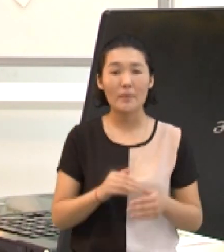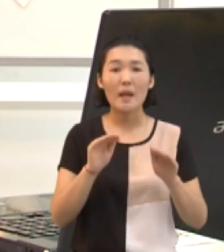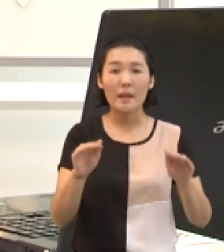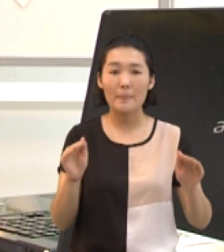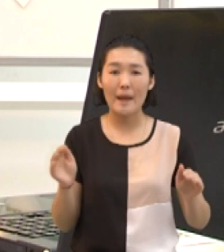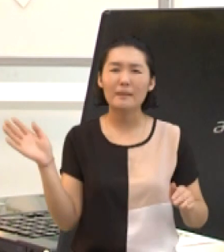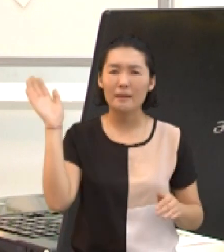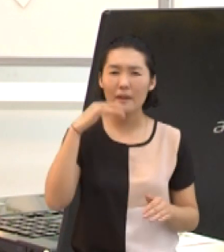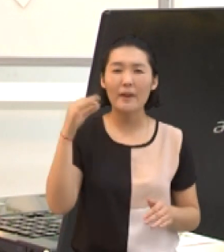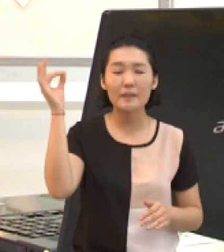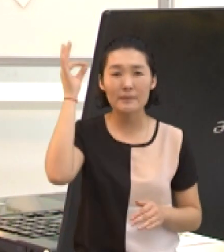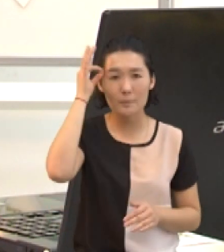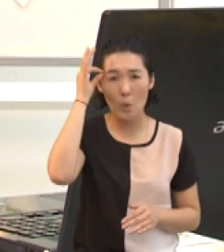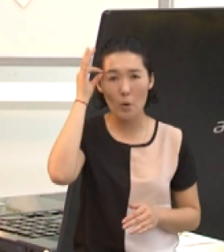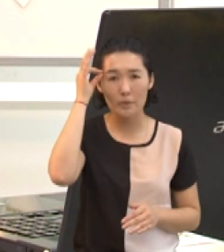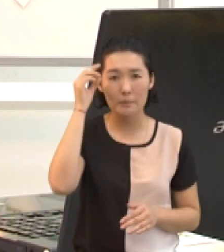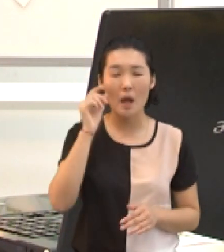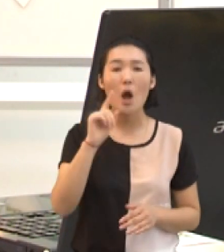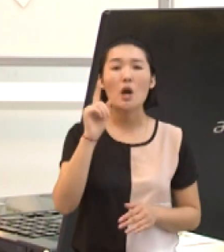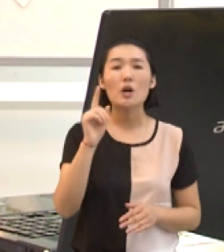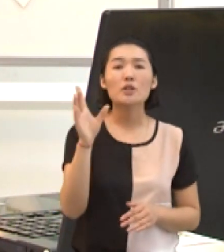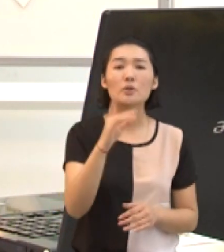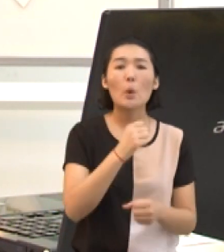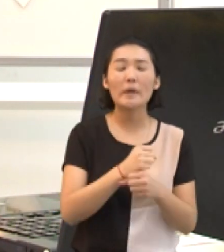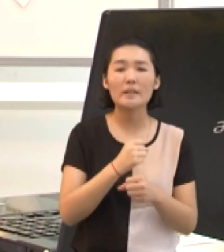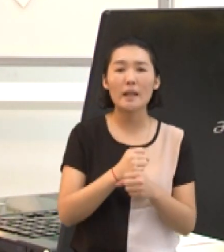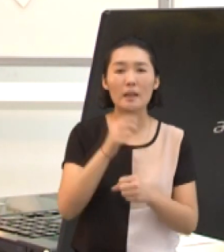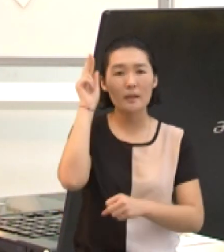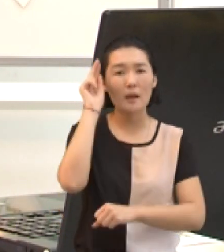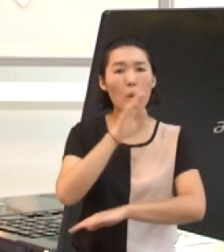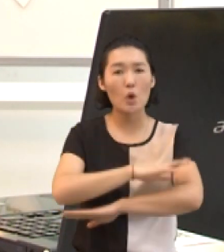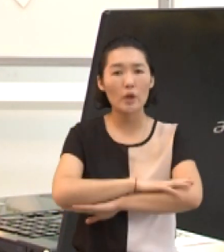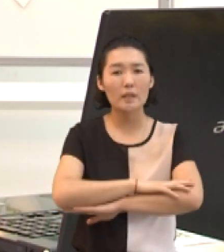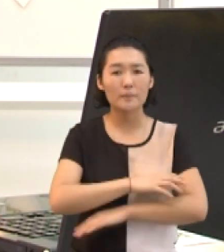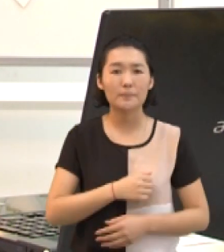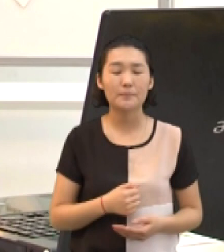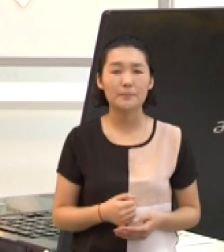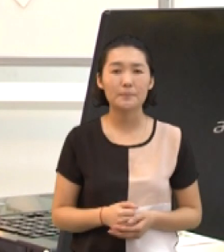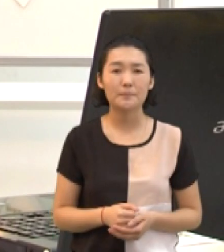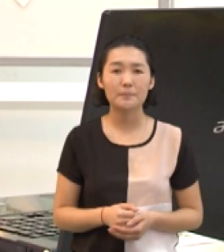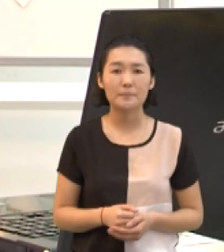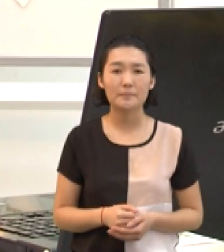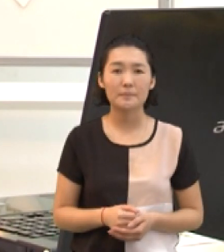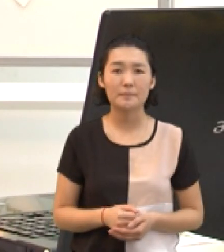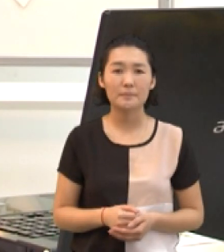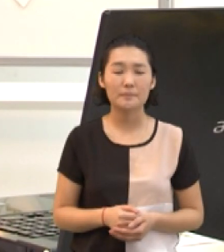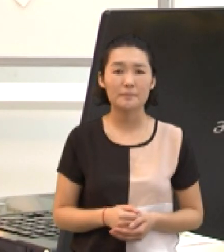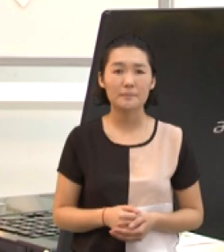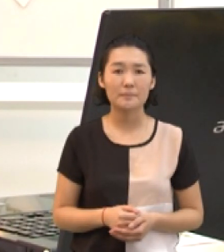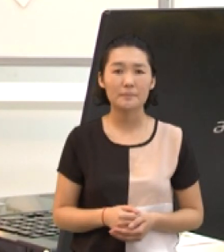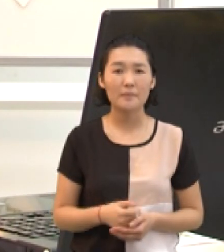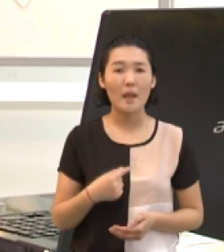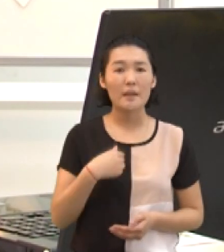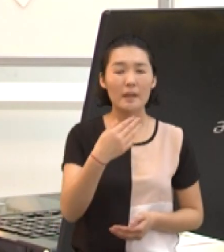Ребята, давайте мы вспомним, чем мы занимались на уроке. Я